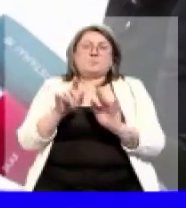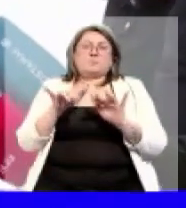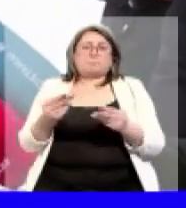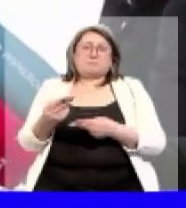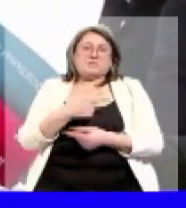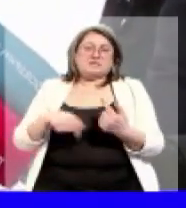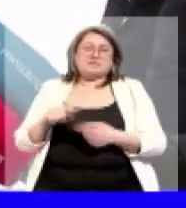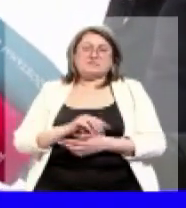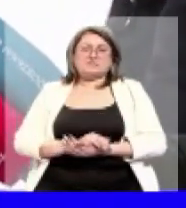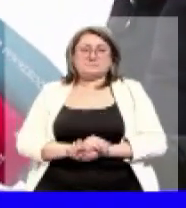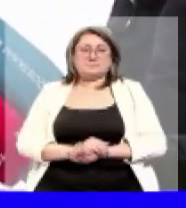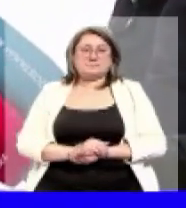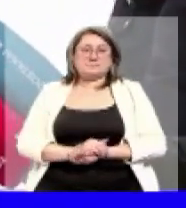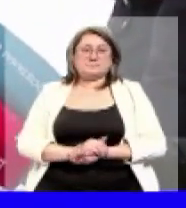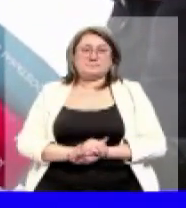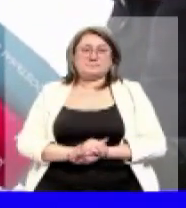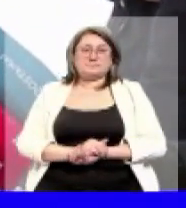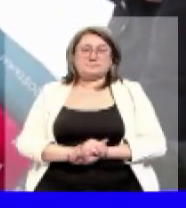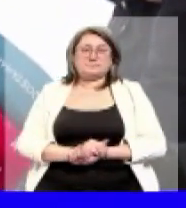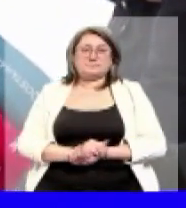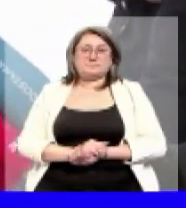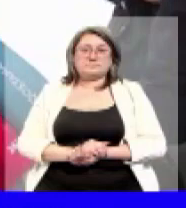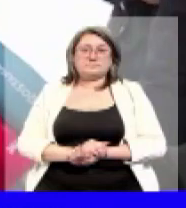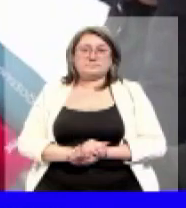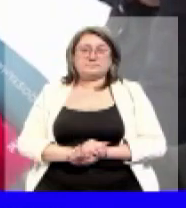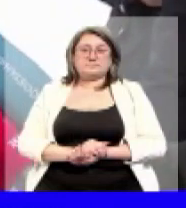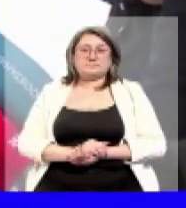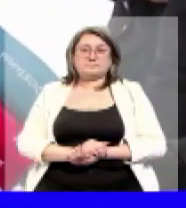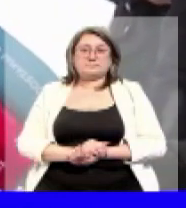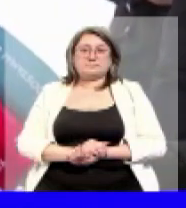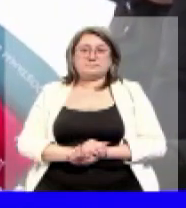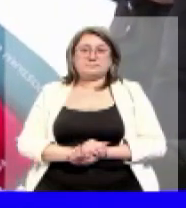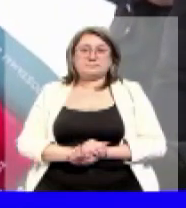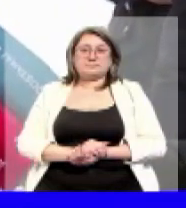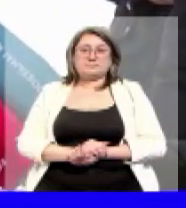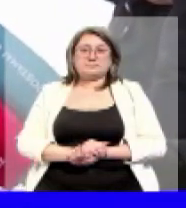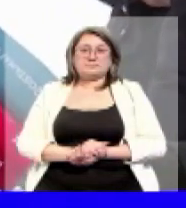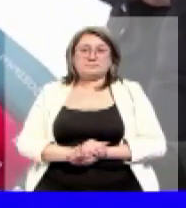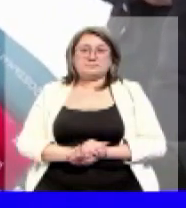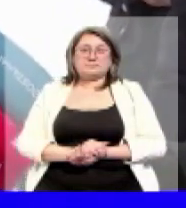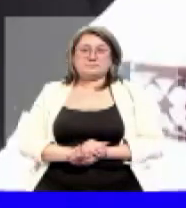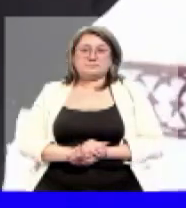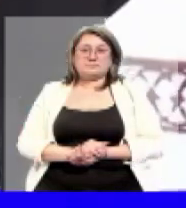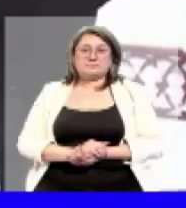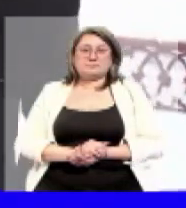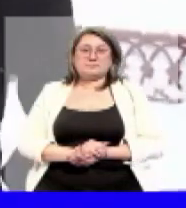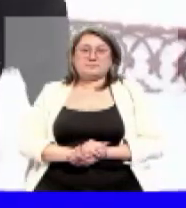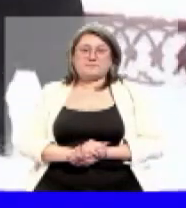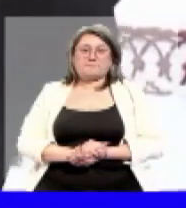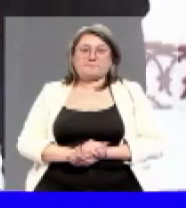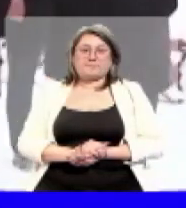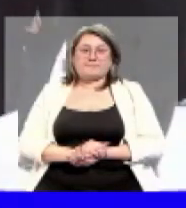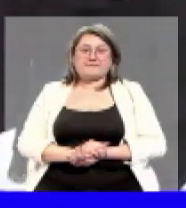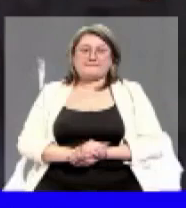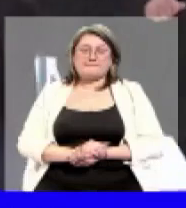ашыңыздар. Ал үкімет тарапынан, жергілікті атқарушы органдарынан тиісті қолдау көрсетілетін болады. Бағдарламаға